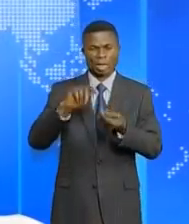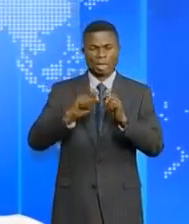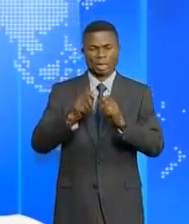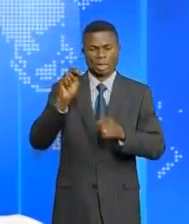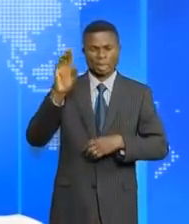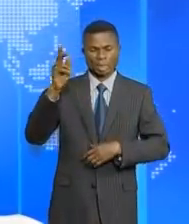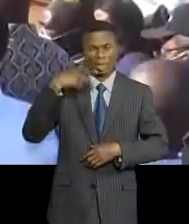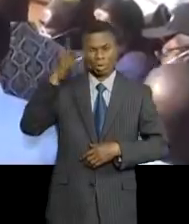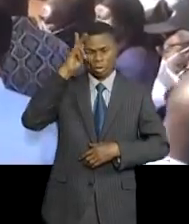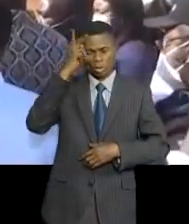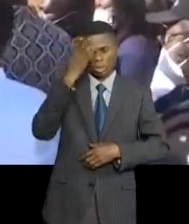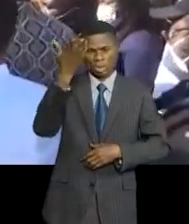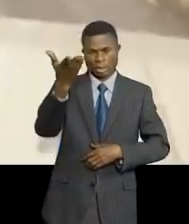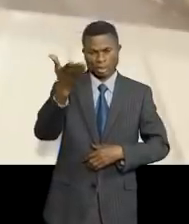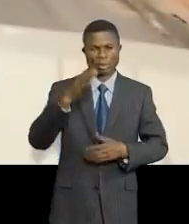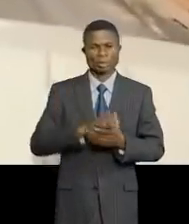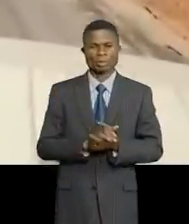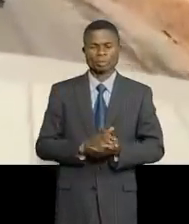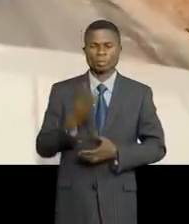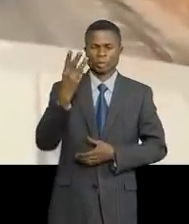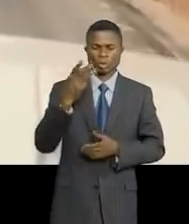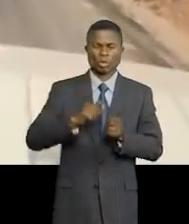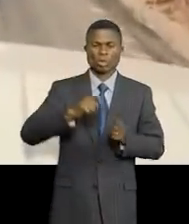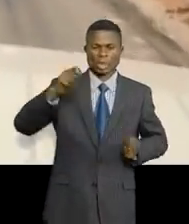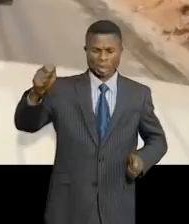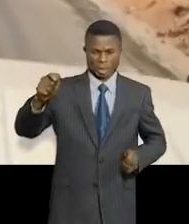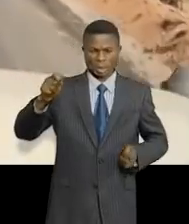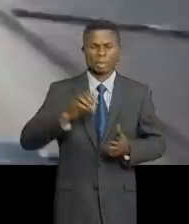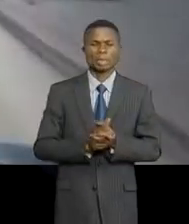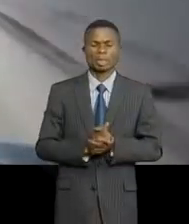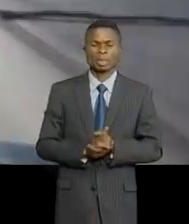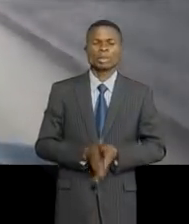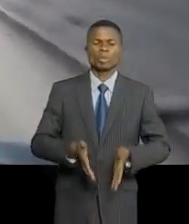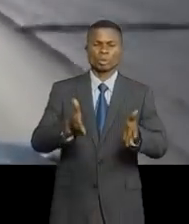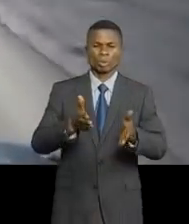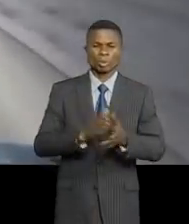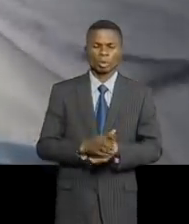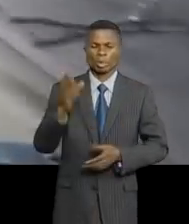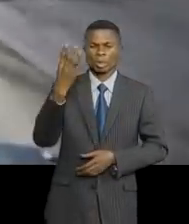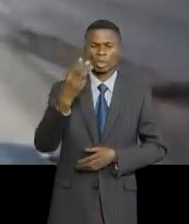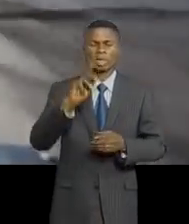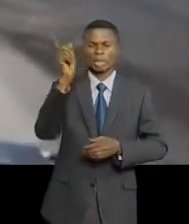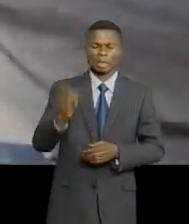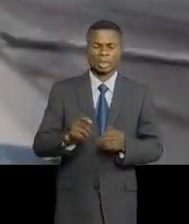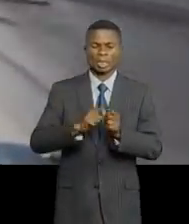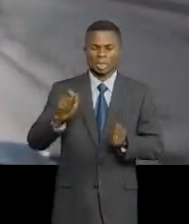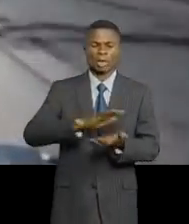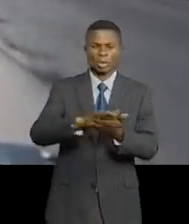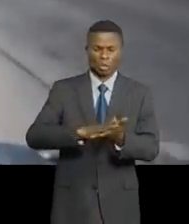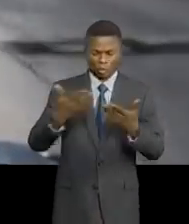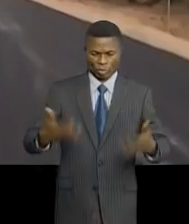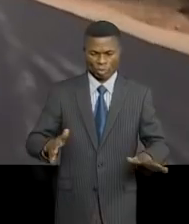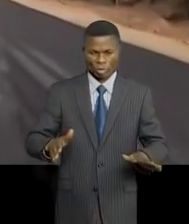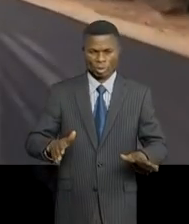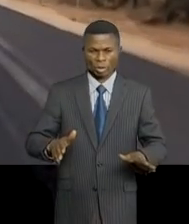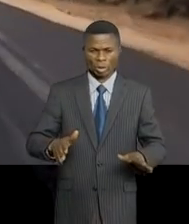RTNT au Katanga. Sur les 153 km de la route Kasumbalesa Mokambo Sakania, 30 km ont déjà été asphaltés et ce,